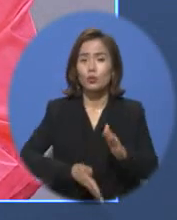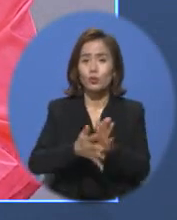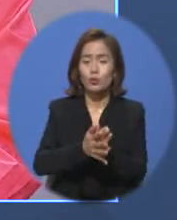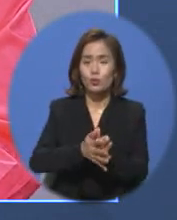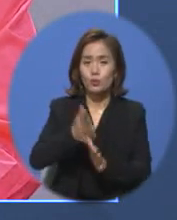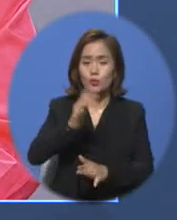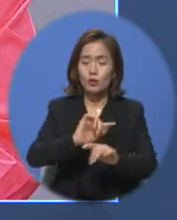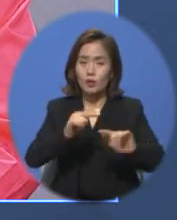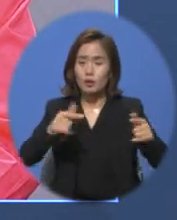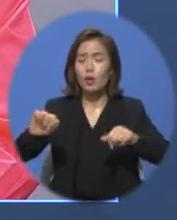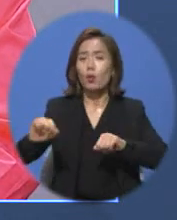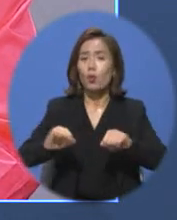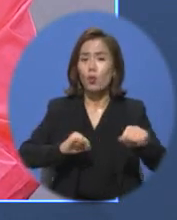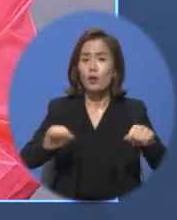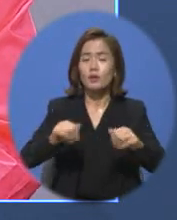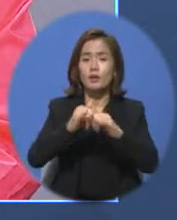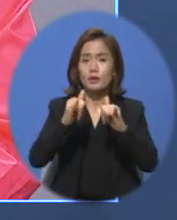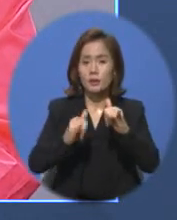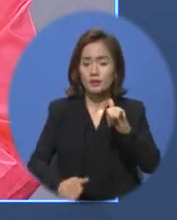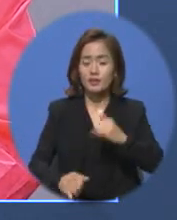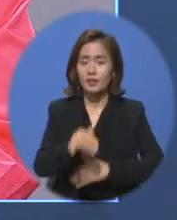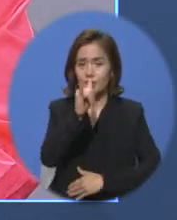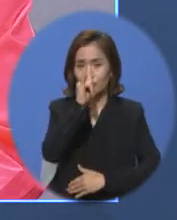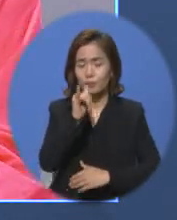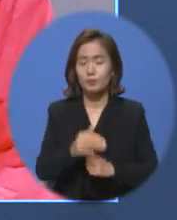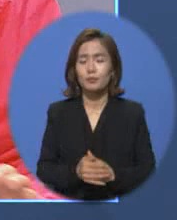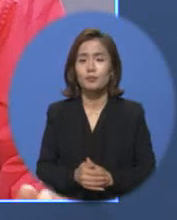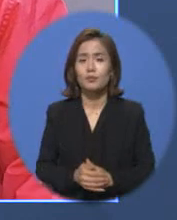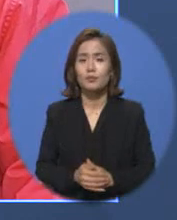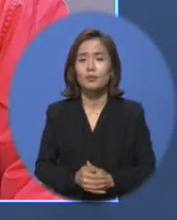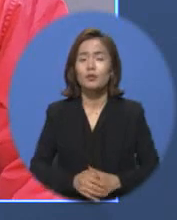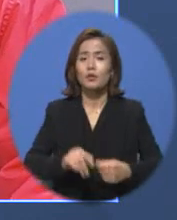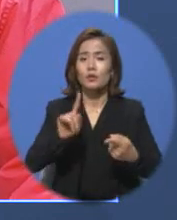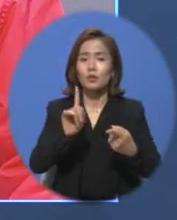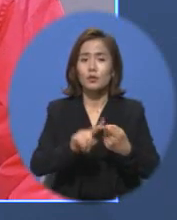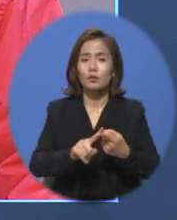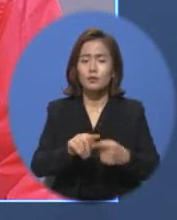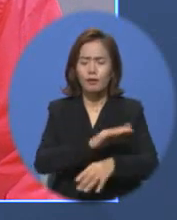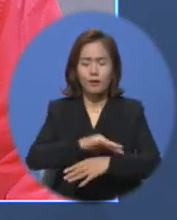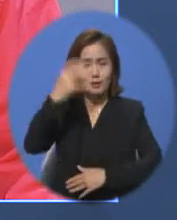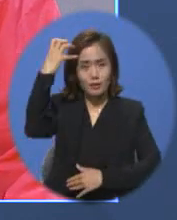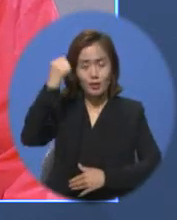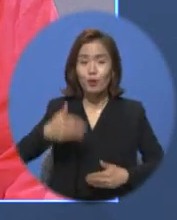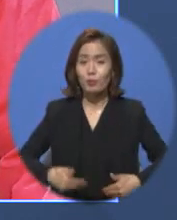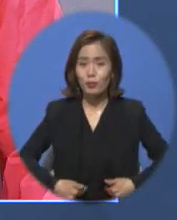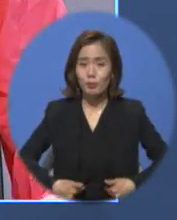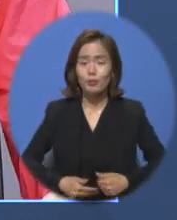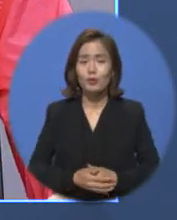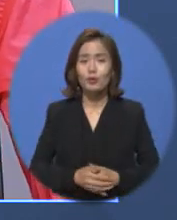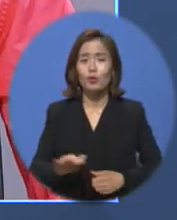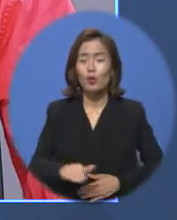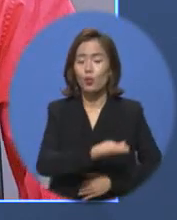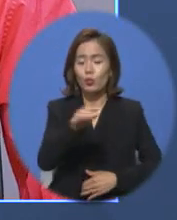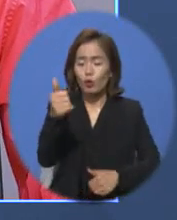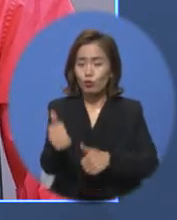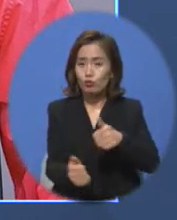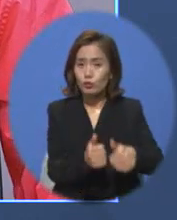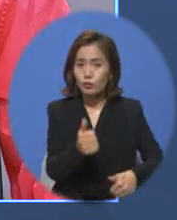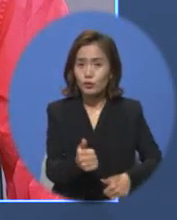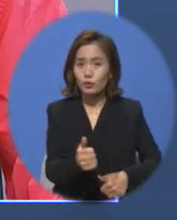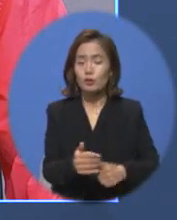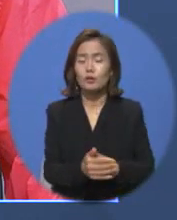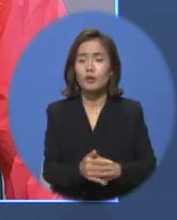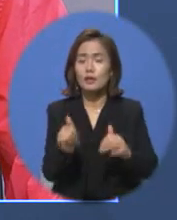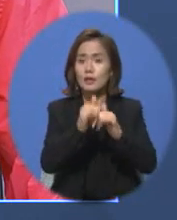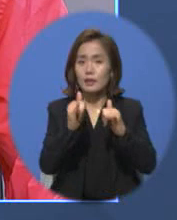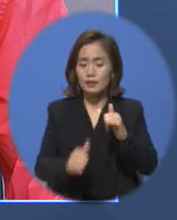도시가정의로운도시로여겨지는이유를증명하는수많은활동의역사가있습니다. 우리는이것을기념해야합니다.그리고우리는 이자랑스러운역사